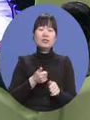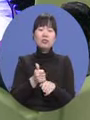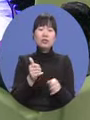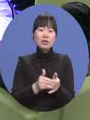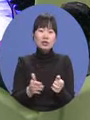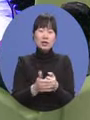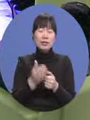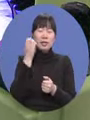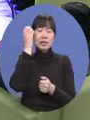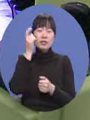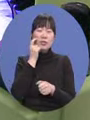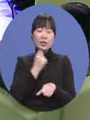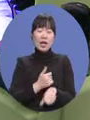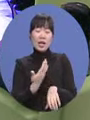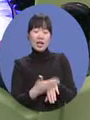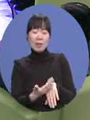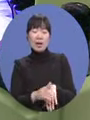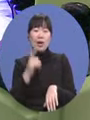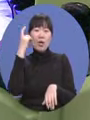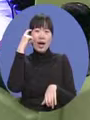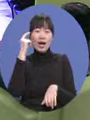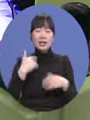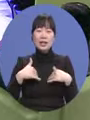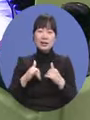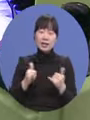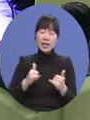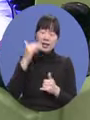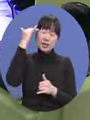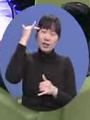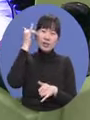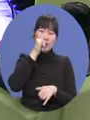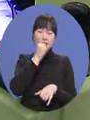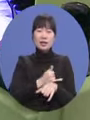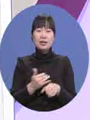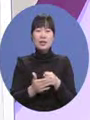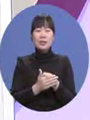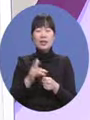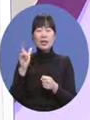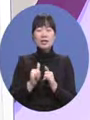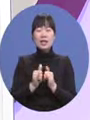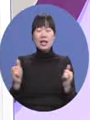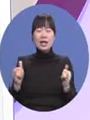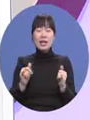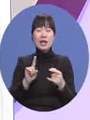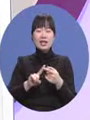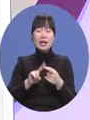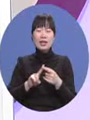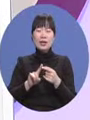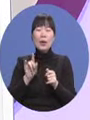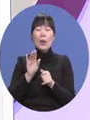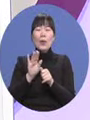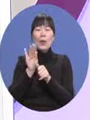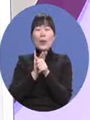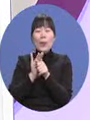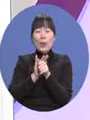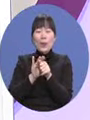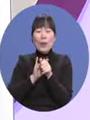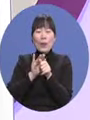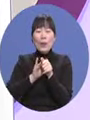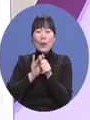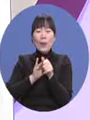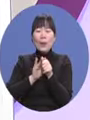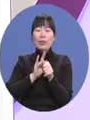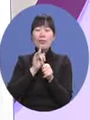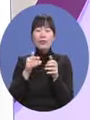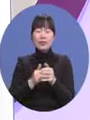잊어요. 깡패들은 뭘까요? 약자를 괴롭히는 거예요. 강자한테 비열하. 남자 힘을 가장 못